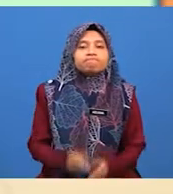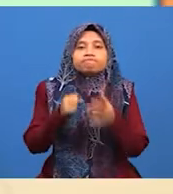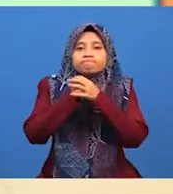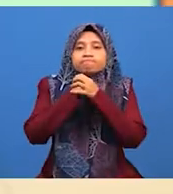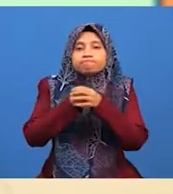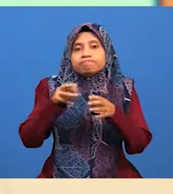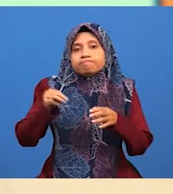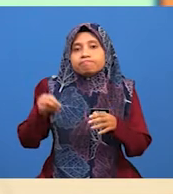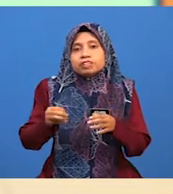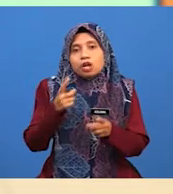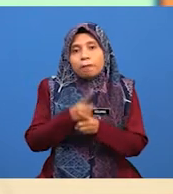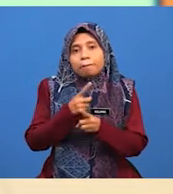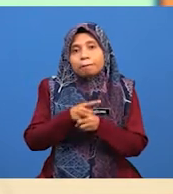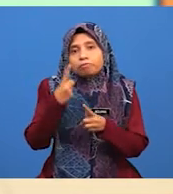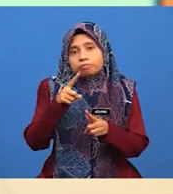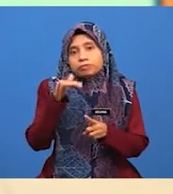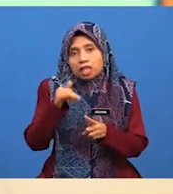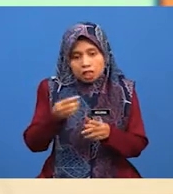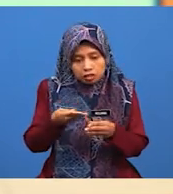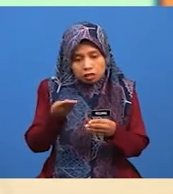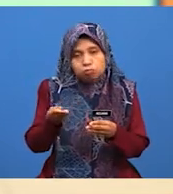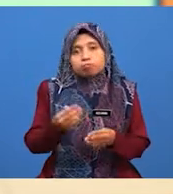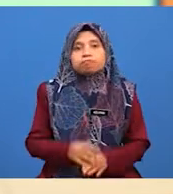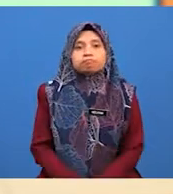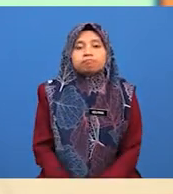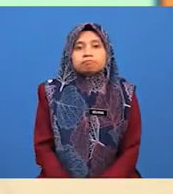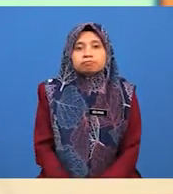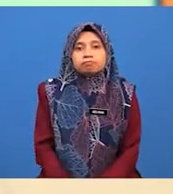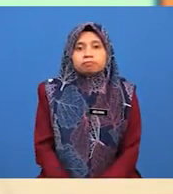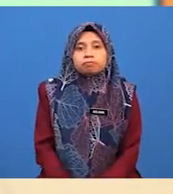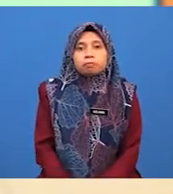Tahniah murid-murid, betul jawapan yang kamu berikan.